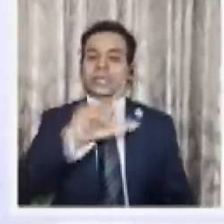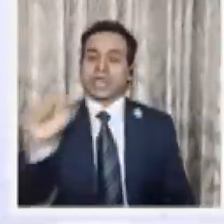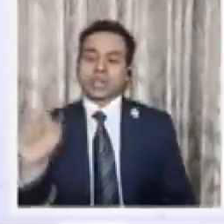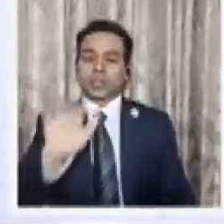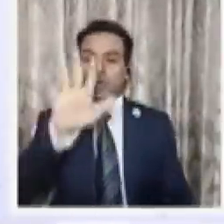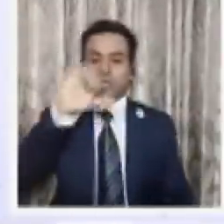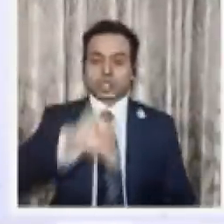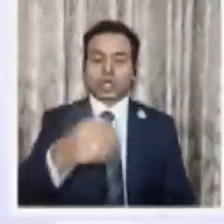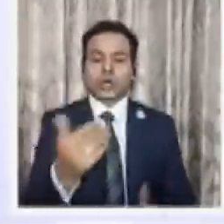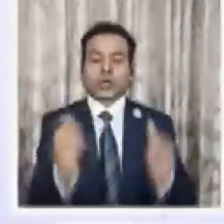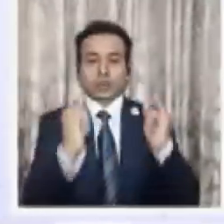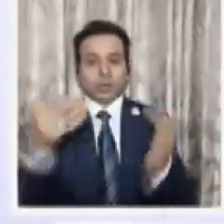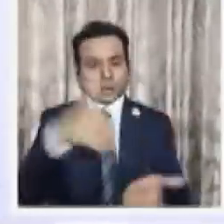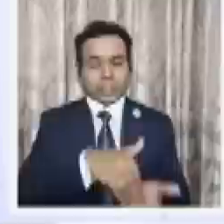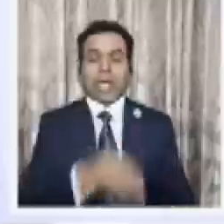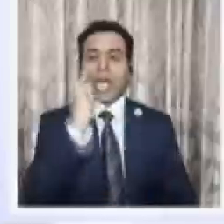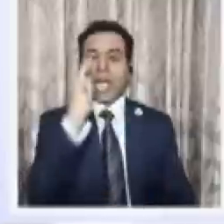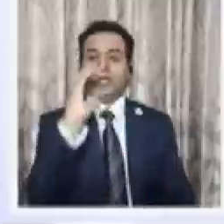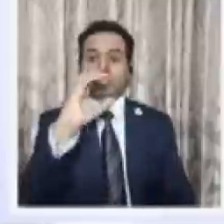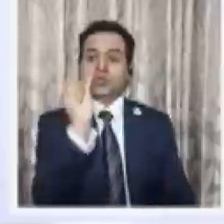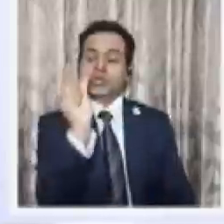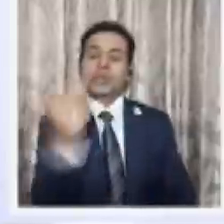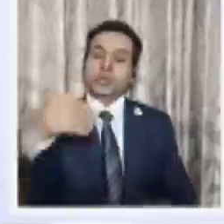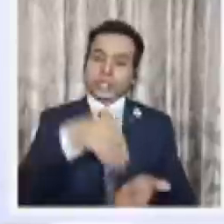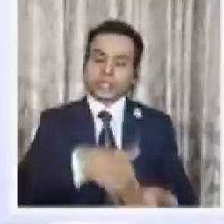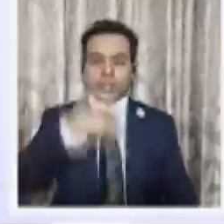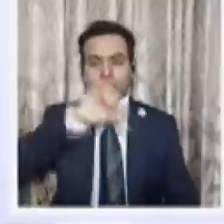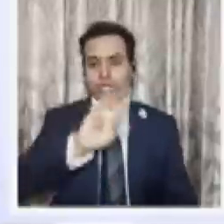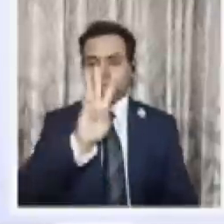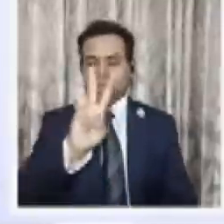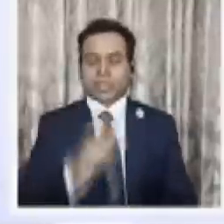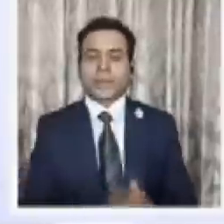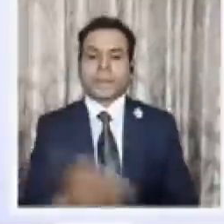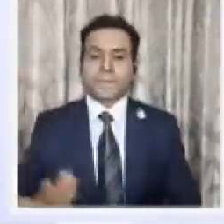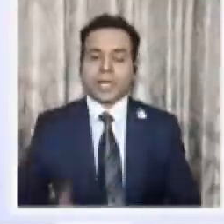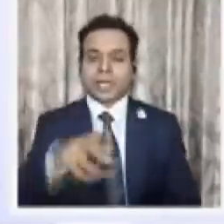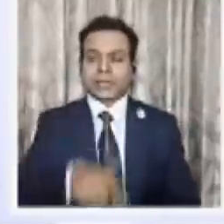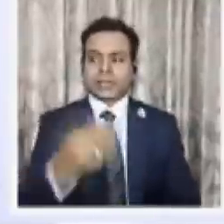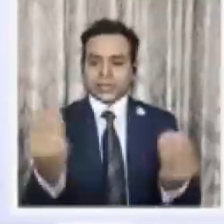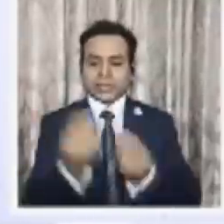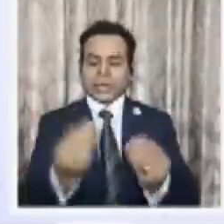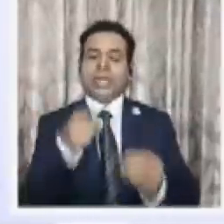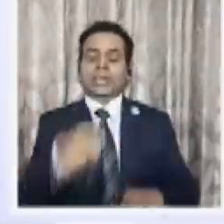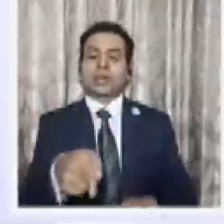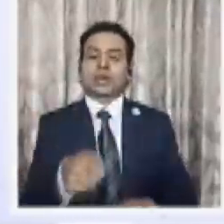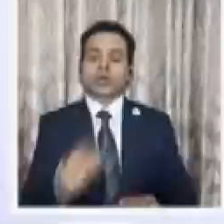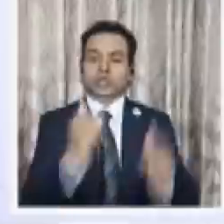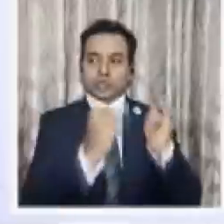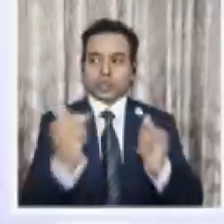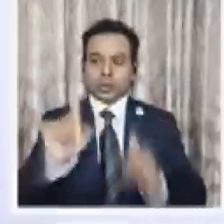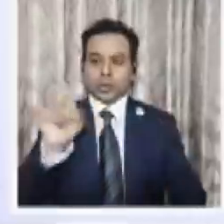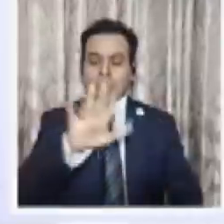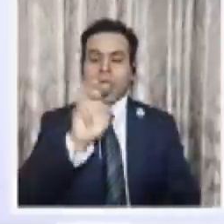সারা দেশের অন্যান্য হাসপাতালে ভর্তি আছেন সাধারণ শয্যায় 1,759 জন এবং আইসিইউতে ভর্তি আছেন